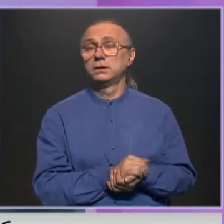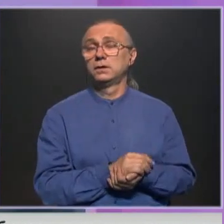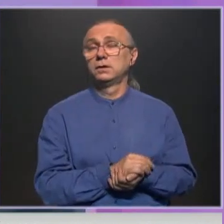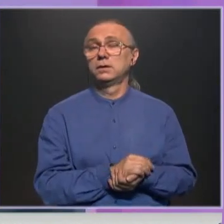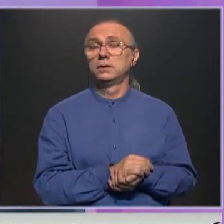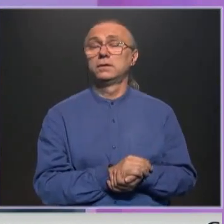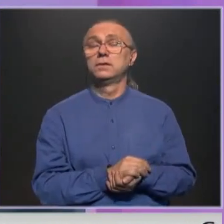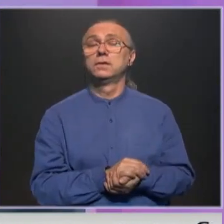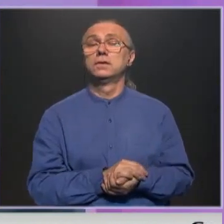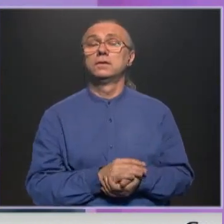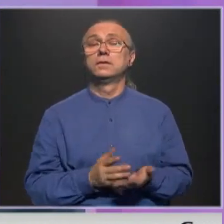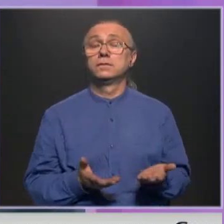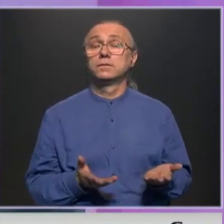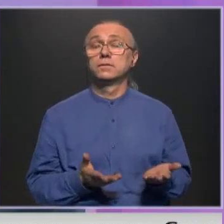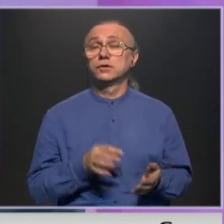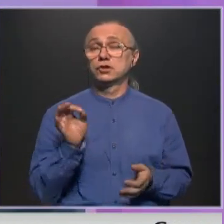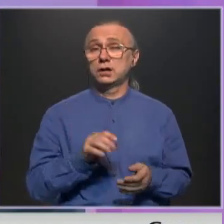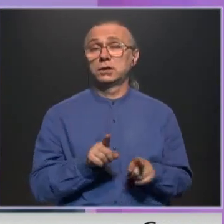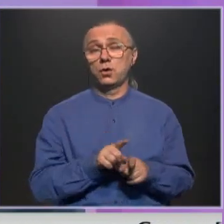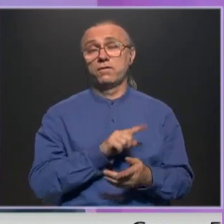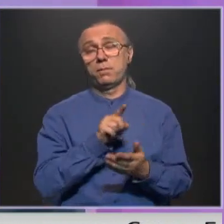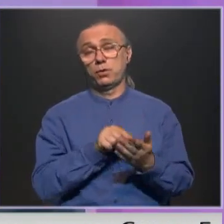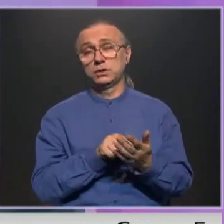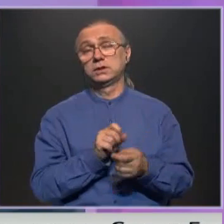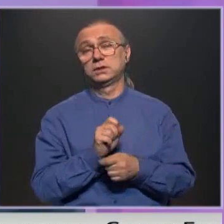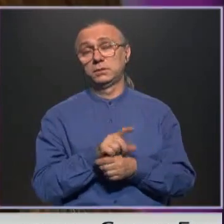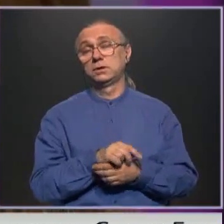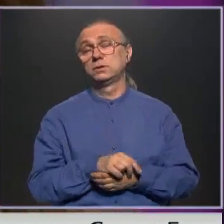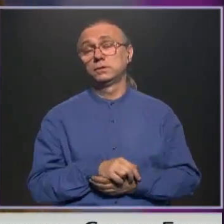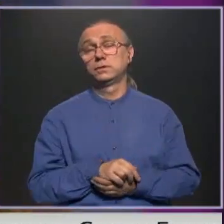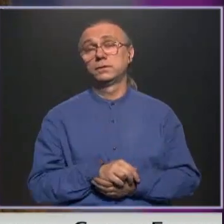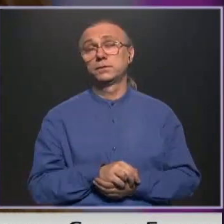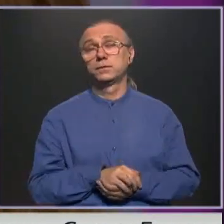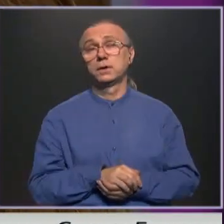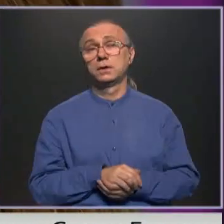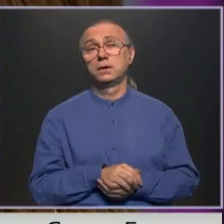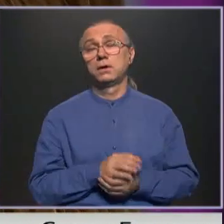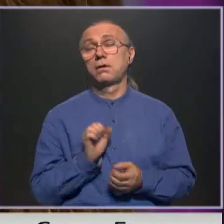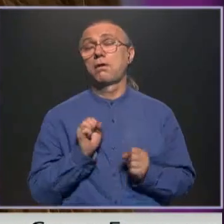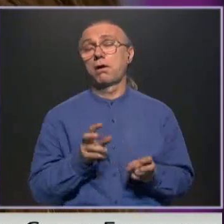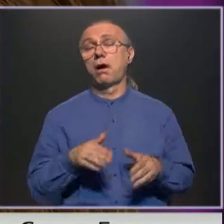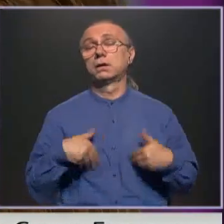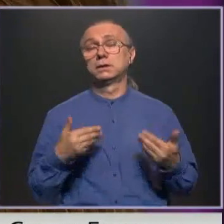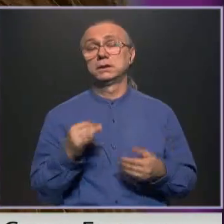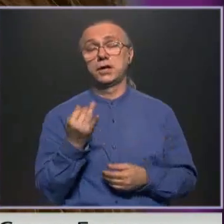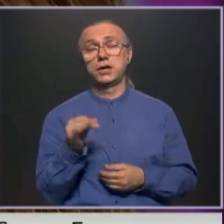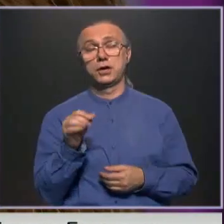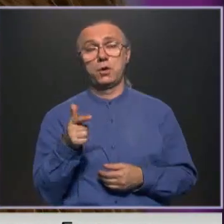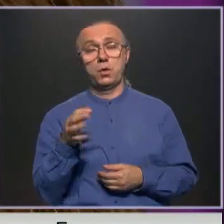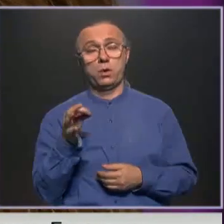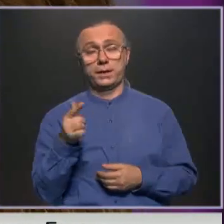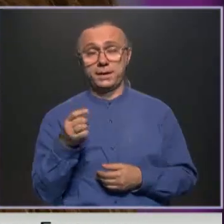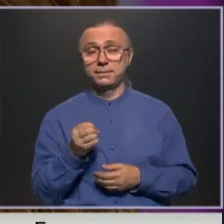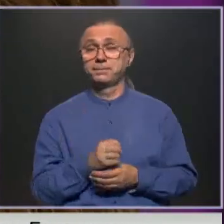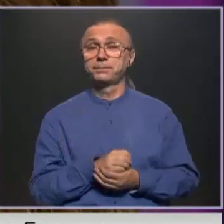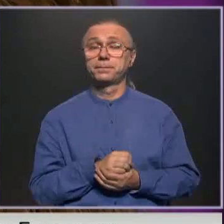Часто мы этот вопрос поднимаем, но поскольку люди у нас занимаются спортом активно, и это здорово, как к йоге относятся? Да, отвечает ответственный за физкультуру и